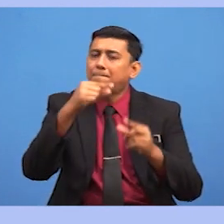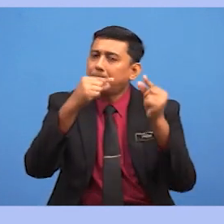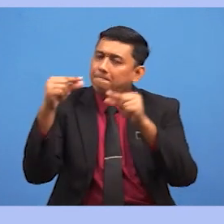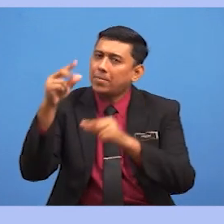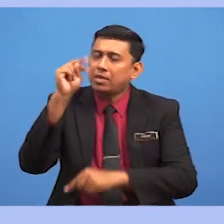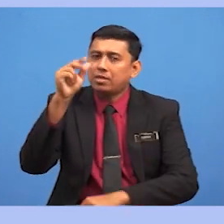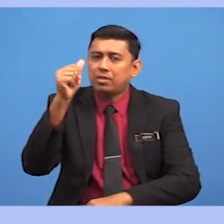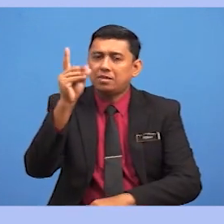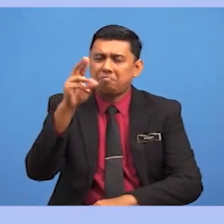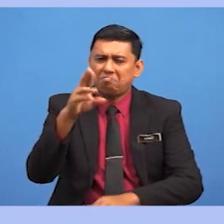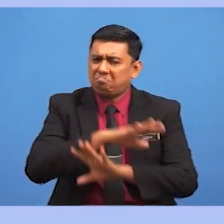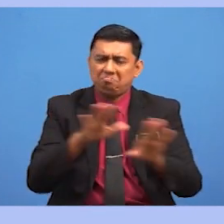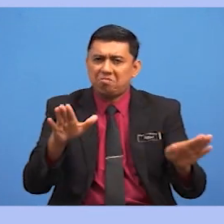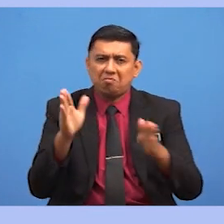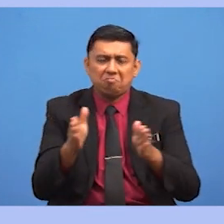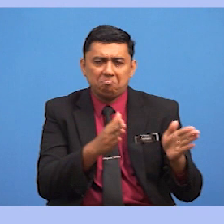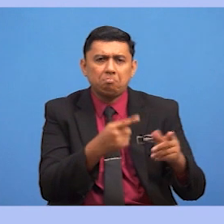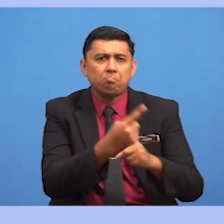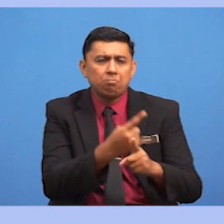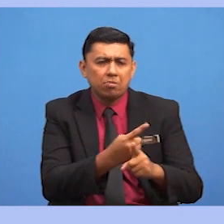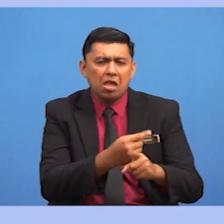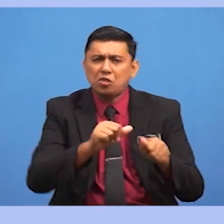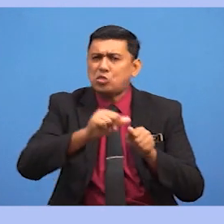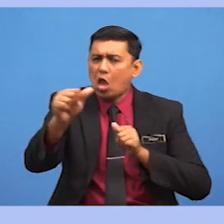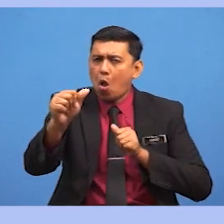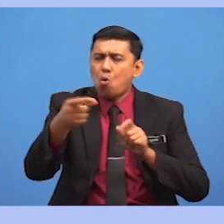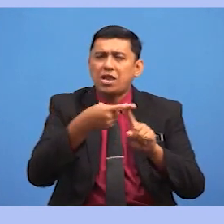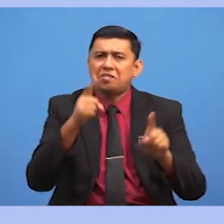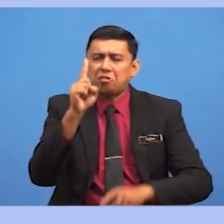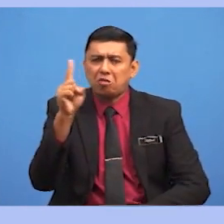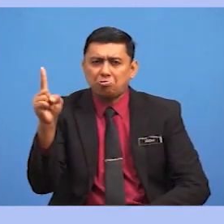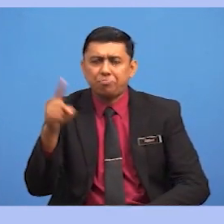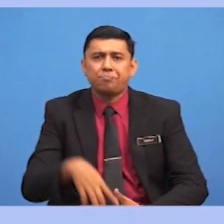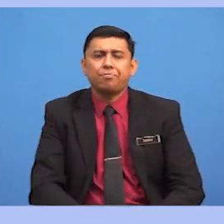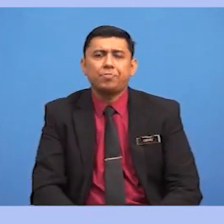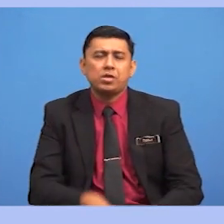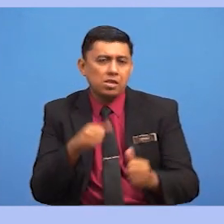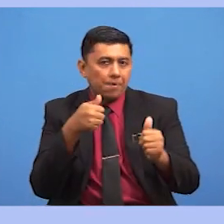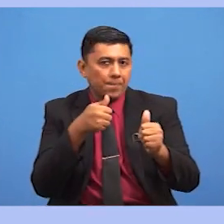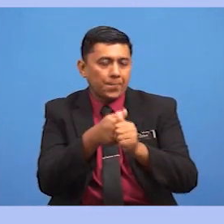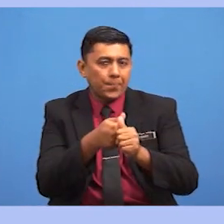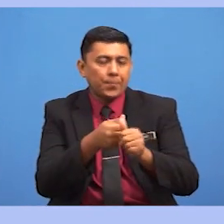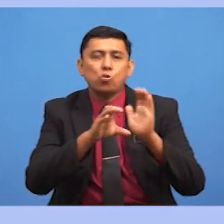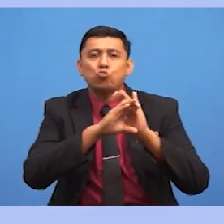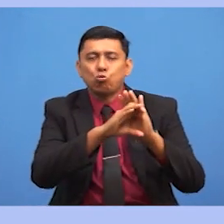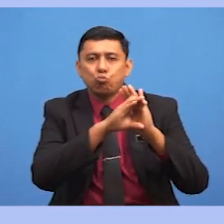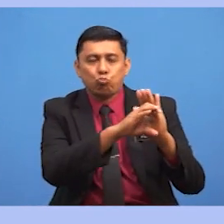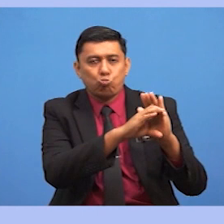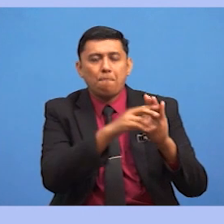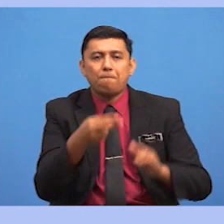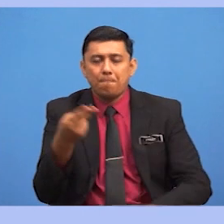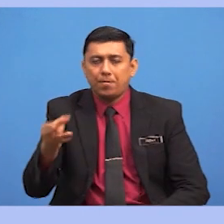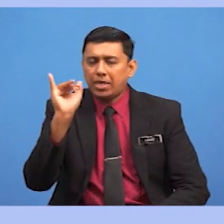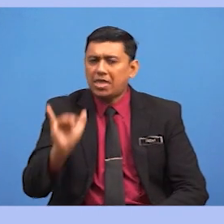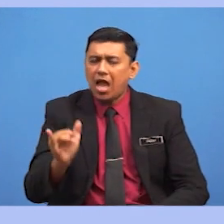adalah tidak teratur dan berjauhan antara satu sama lain. Berikut adalah contoh-contoh bahan